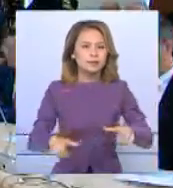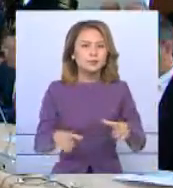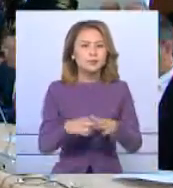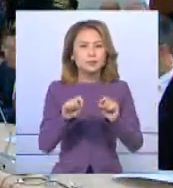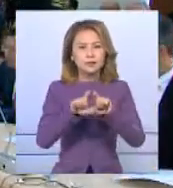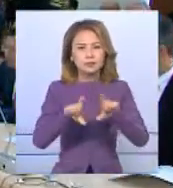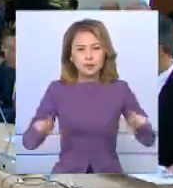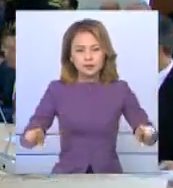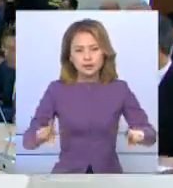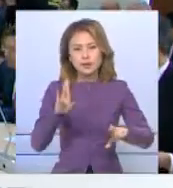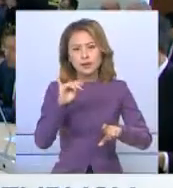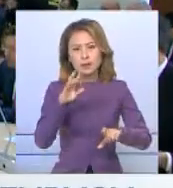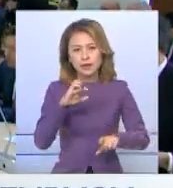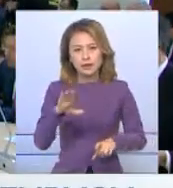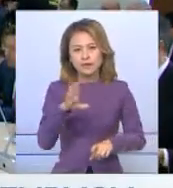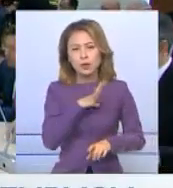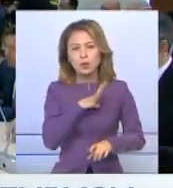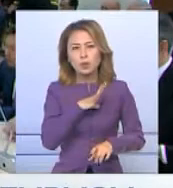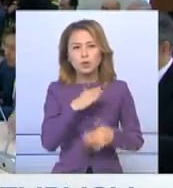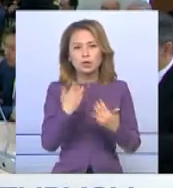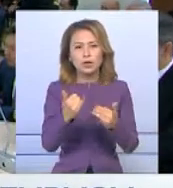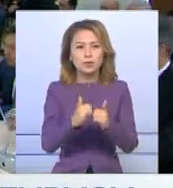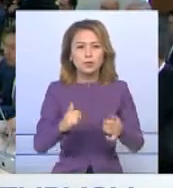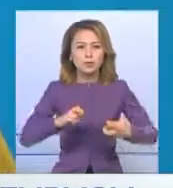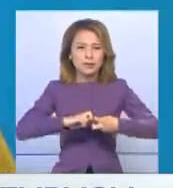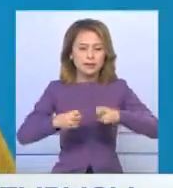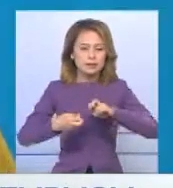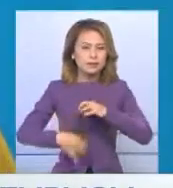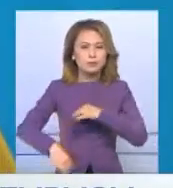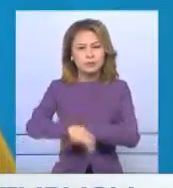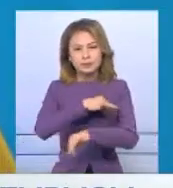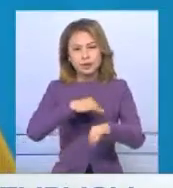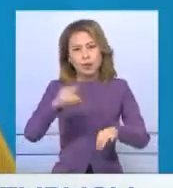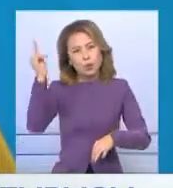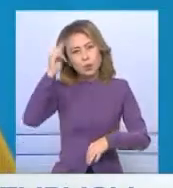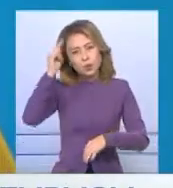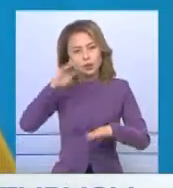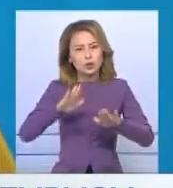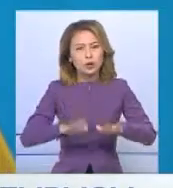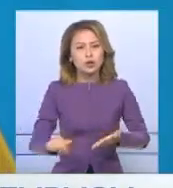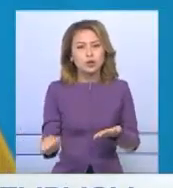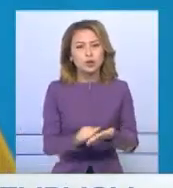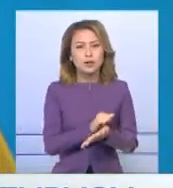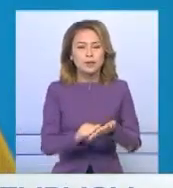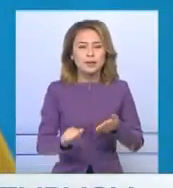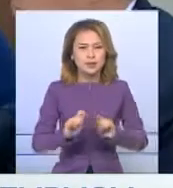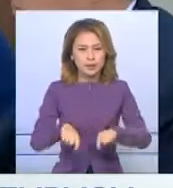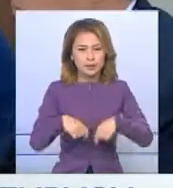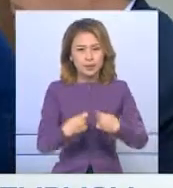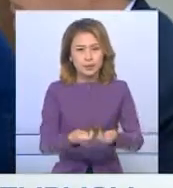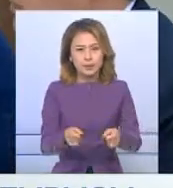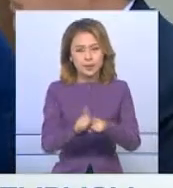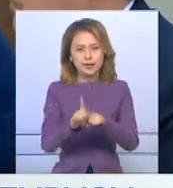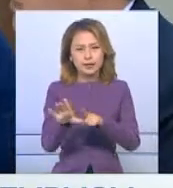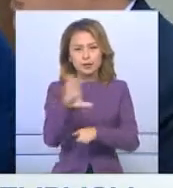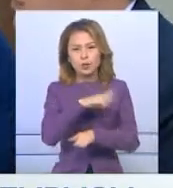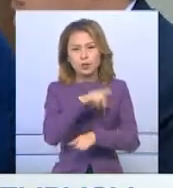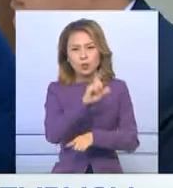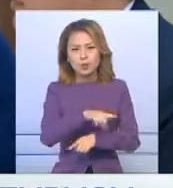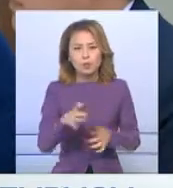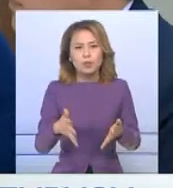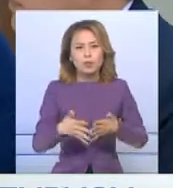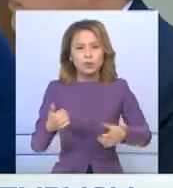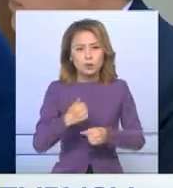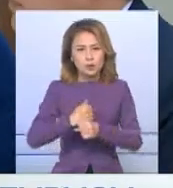Назарбаев зияткерлік мектептері мен Назарбаев қорын дамыту мәселелері қаралды. Сондай-ақ оқу орындарына құжат тапсыратын талапкерлер санын